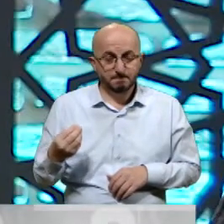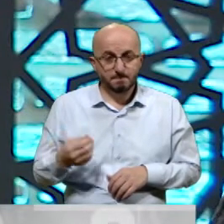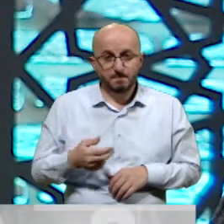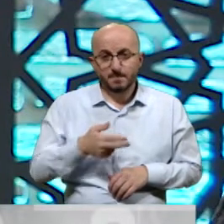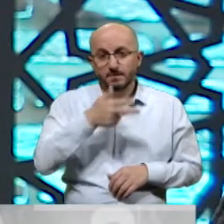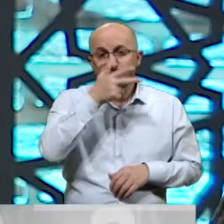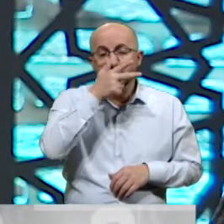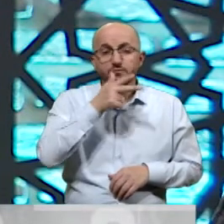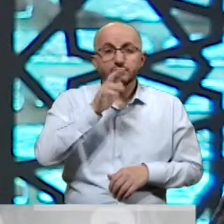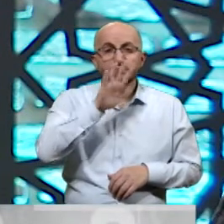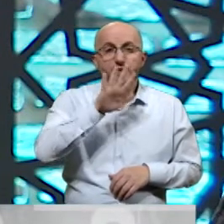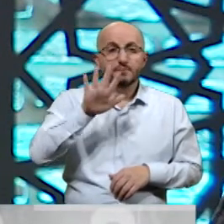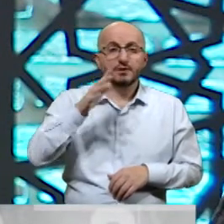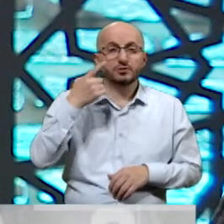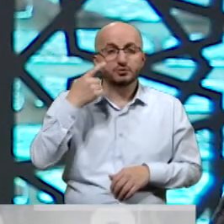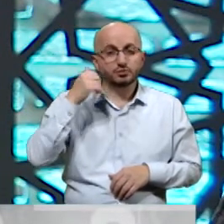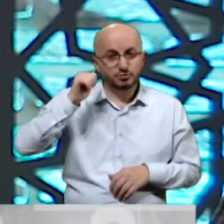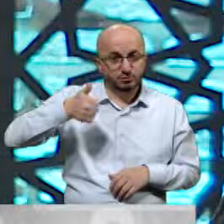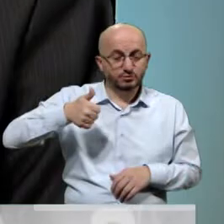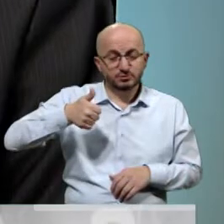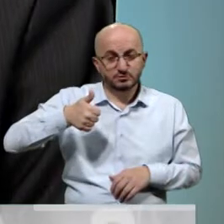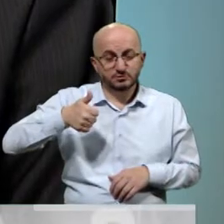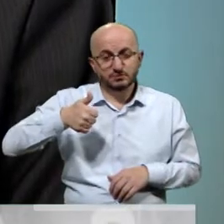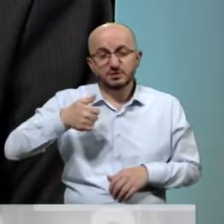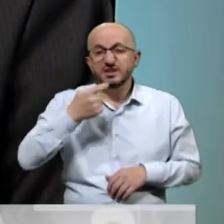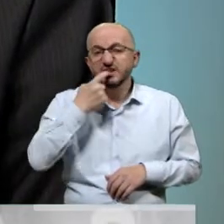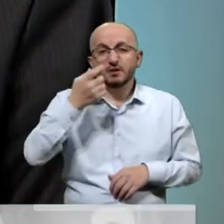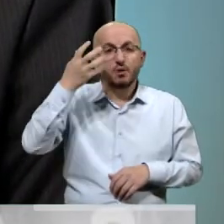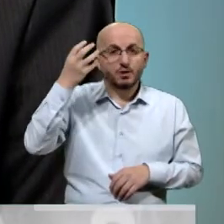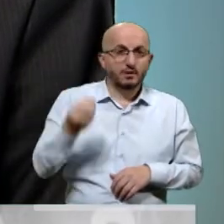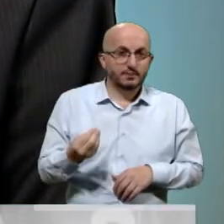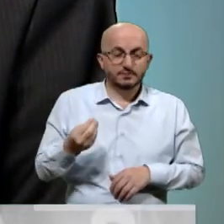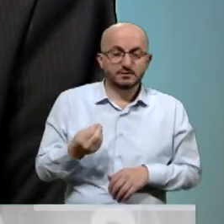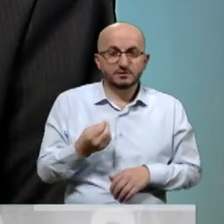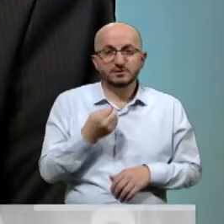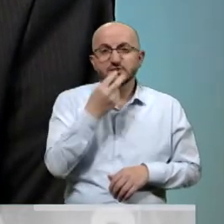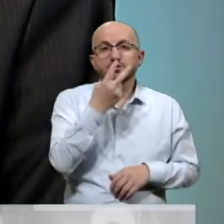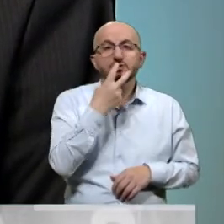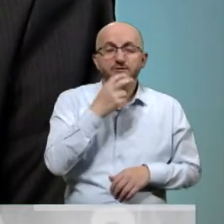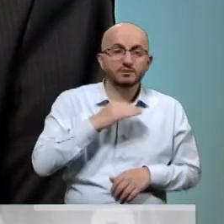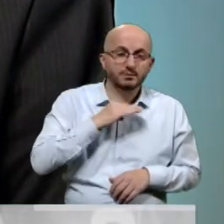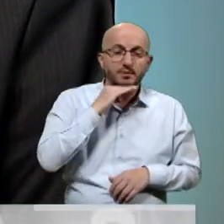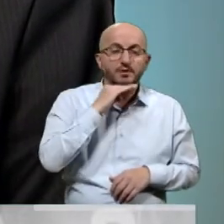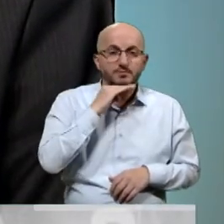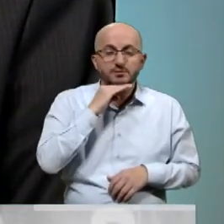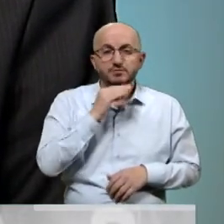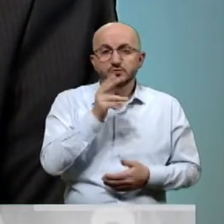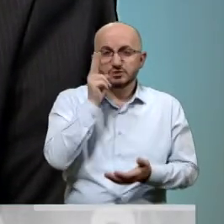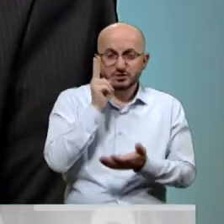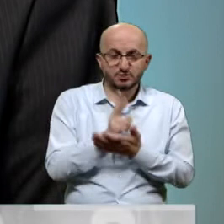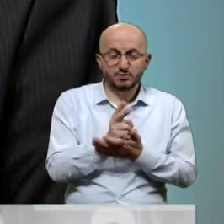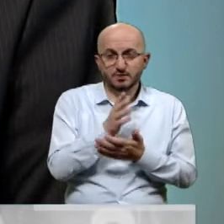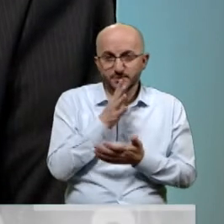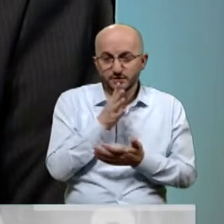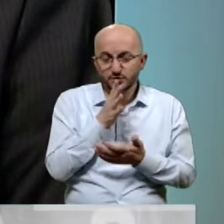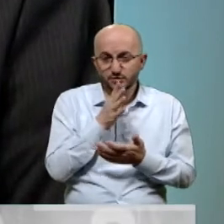355 gün. diğerinden farklı kameri yıl olarak 2 yaşını ikmal etmişse bu kesin olarak